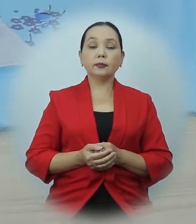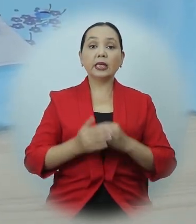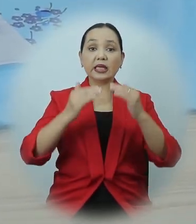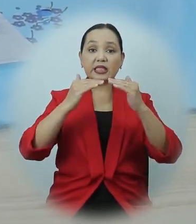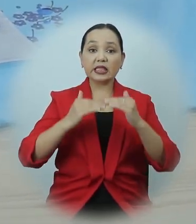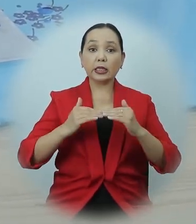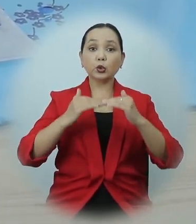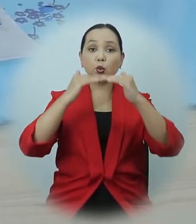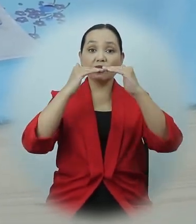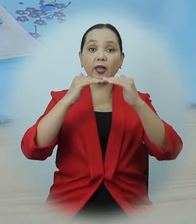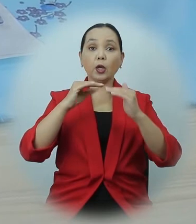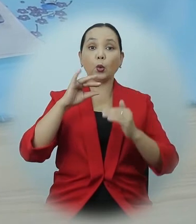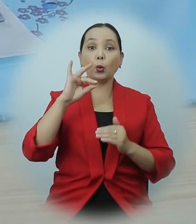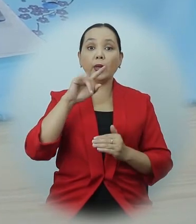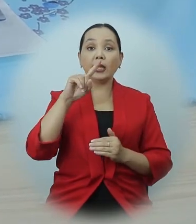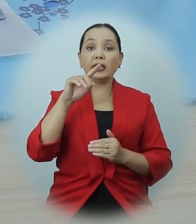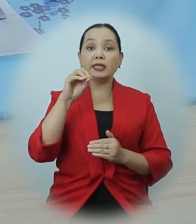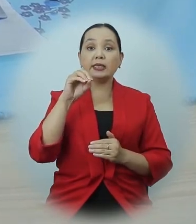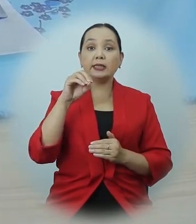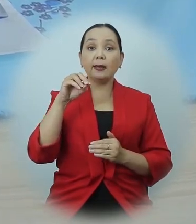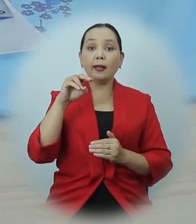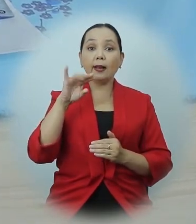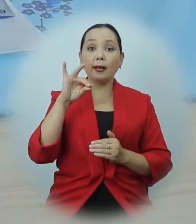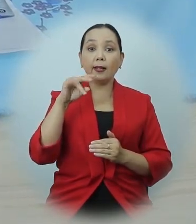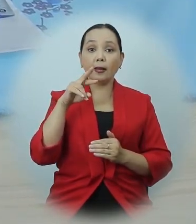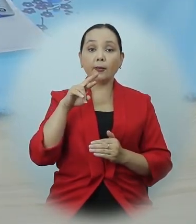Снизу и сверху изделия.